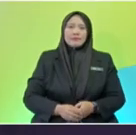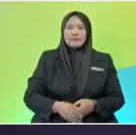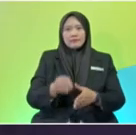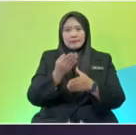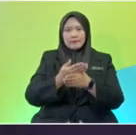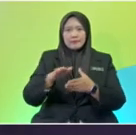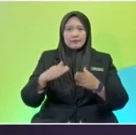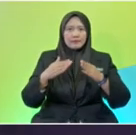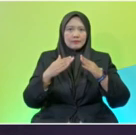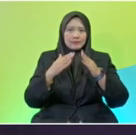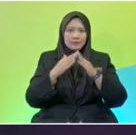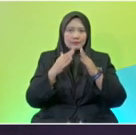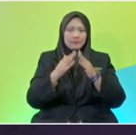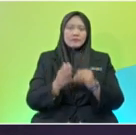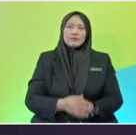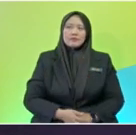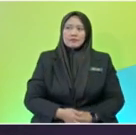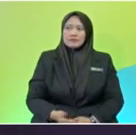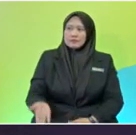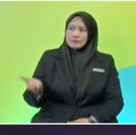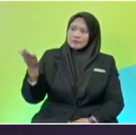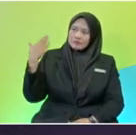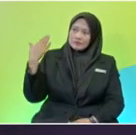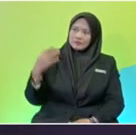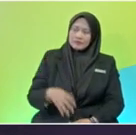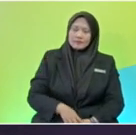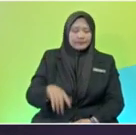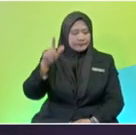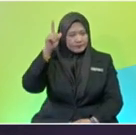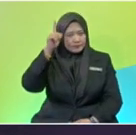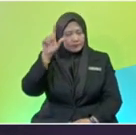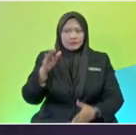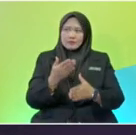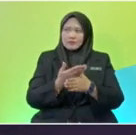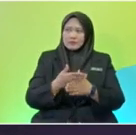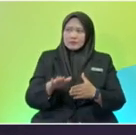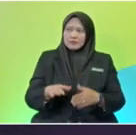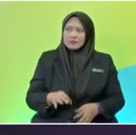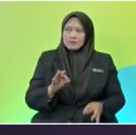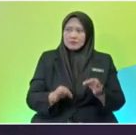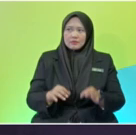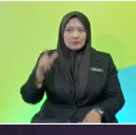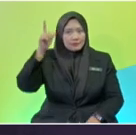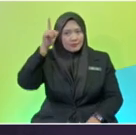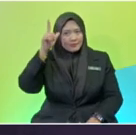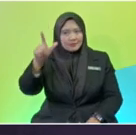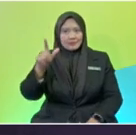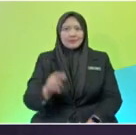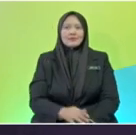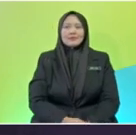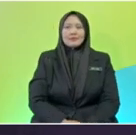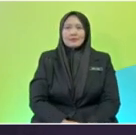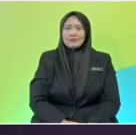oke kita tadi lihat bahan ini sebenarnya kalau kita tengok manis gitu Oke